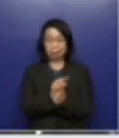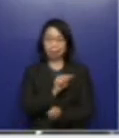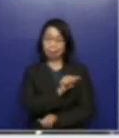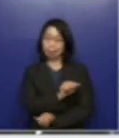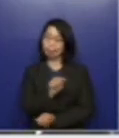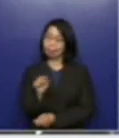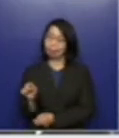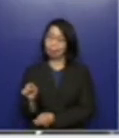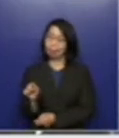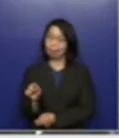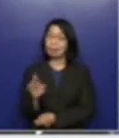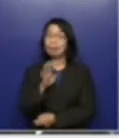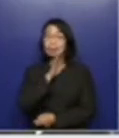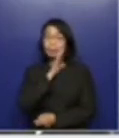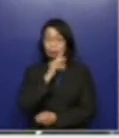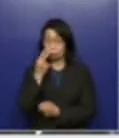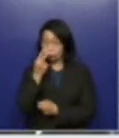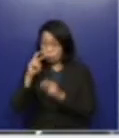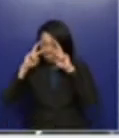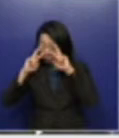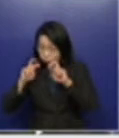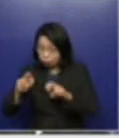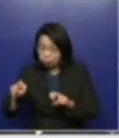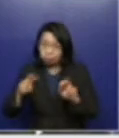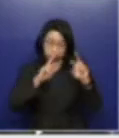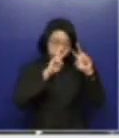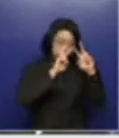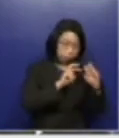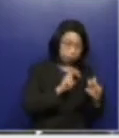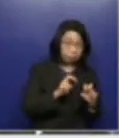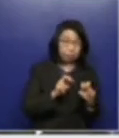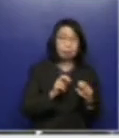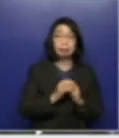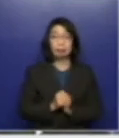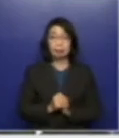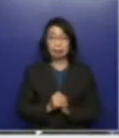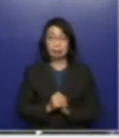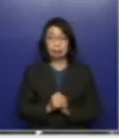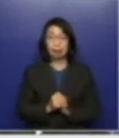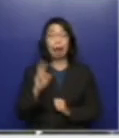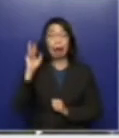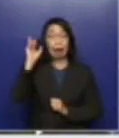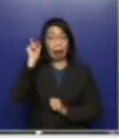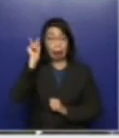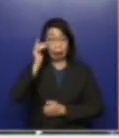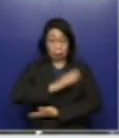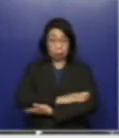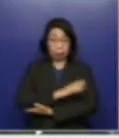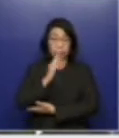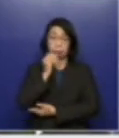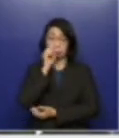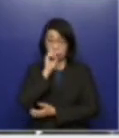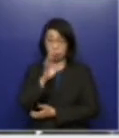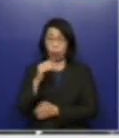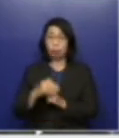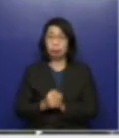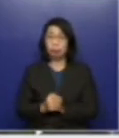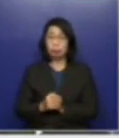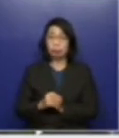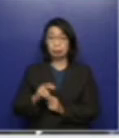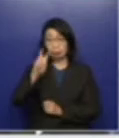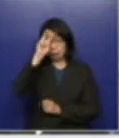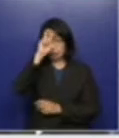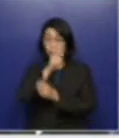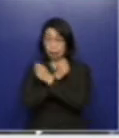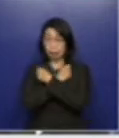ถ้าตามไปดูในรายละเอียดเนี่ยในข่าว บอกว่านายทหารคนนี้มีการ